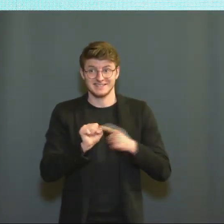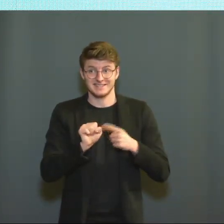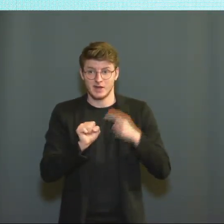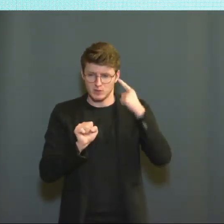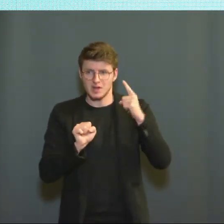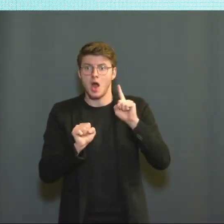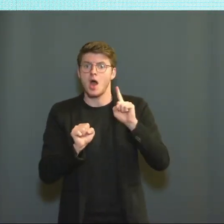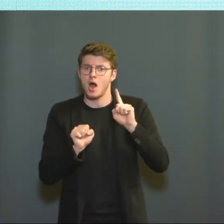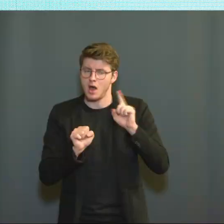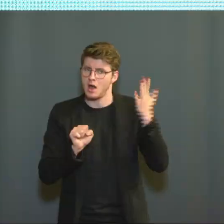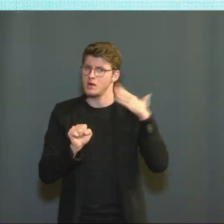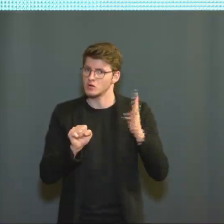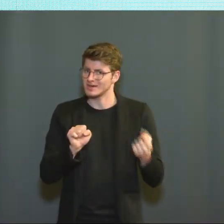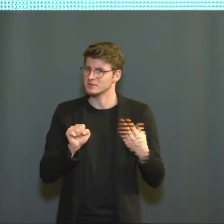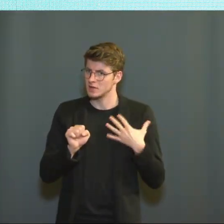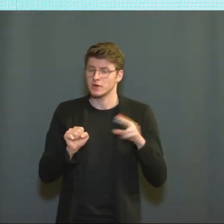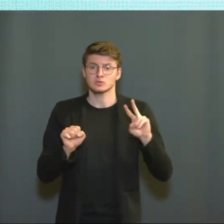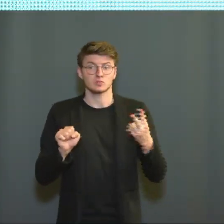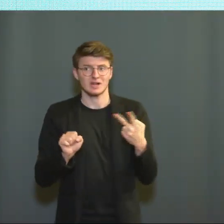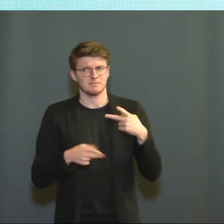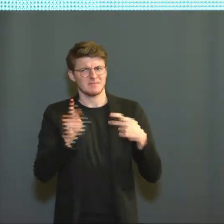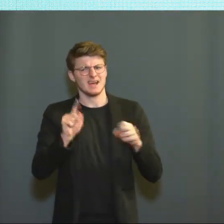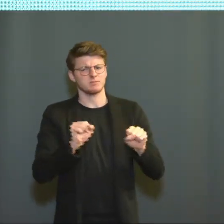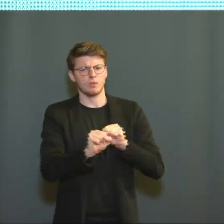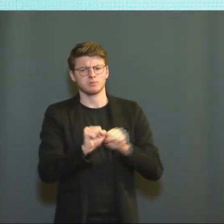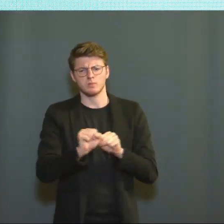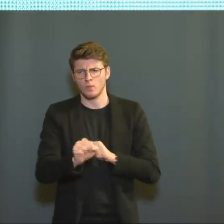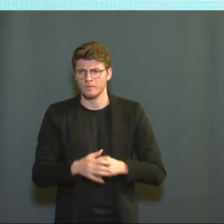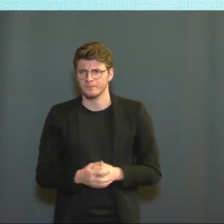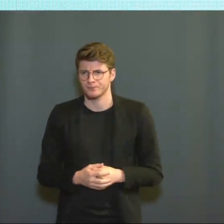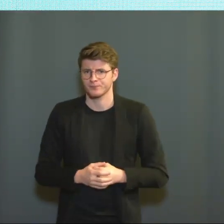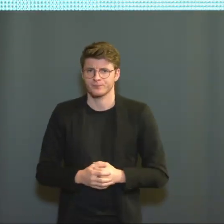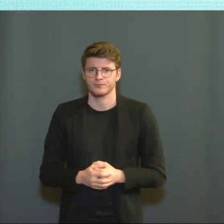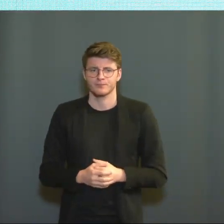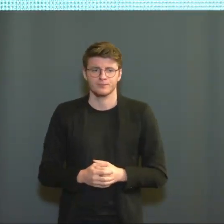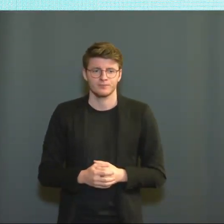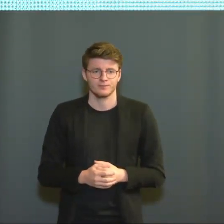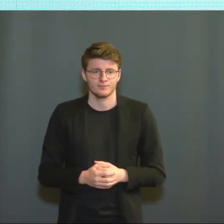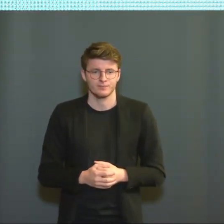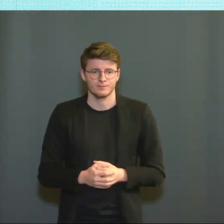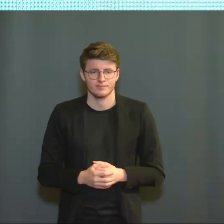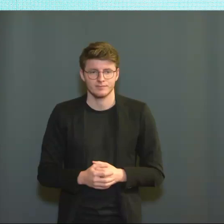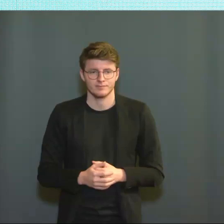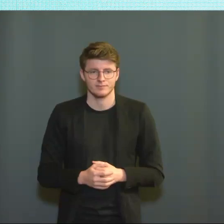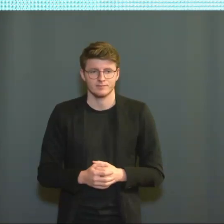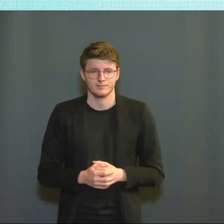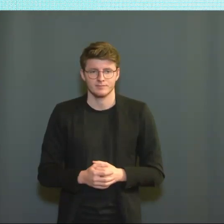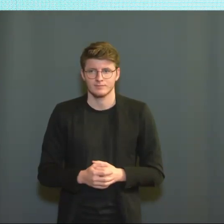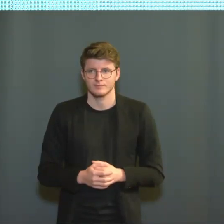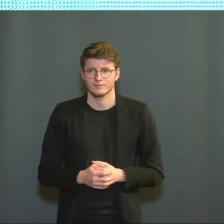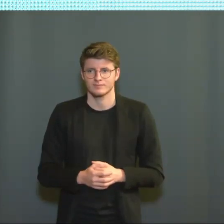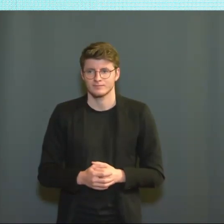snel kan gereactiveerd worden wanneer we opnieuw zouden blootgesteld worden aan het SARS-coronavirus 2.